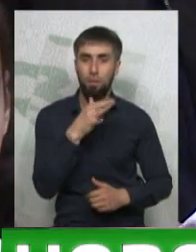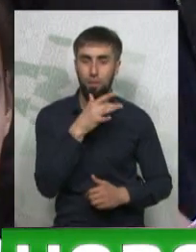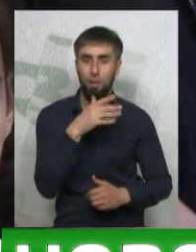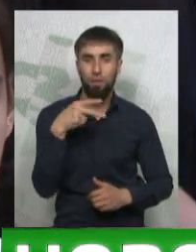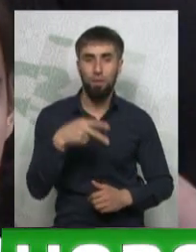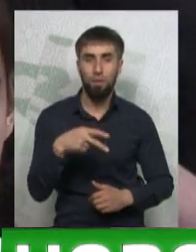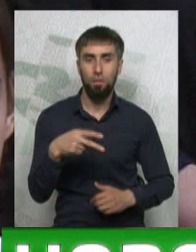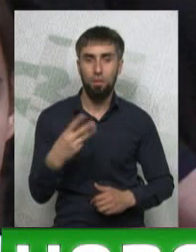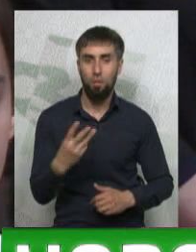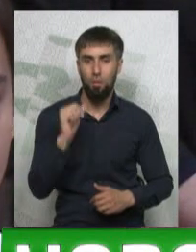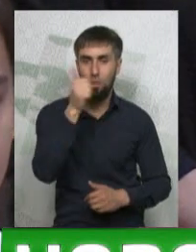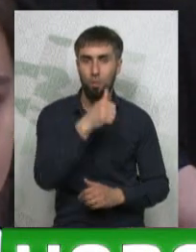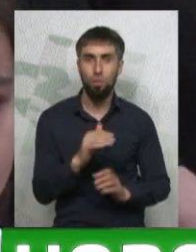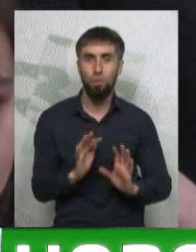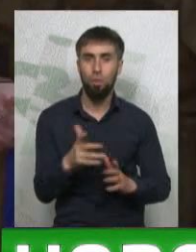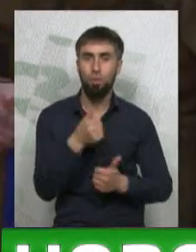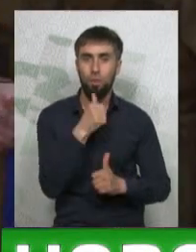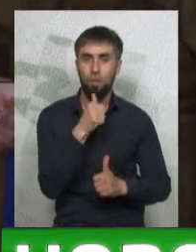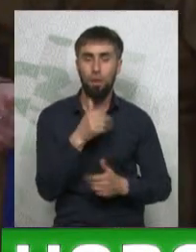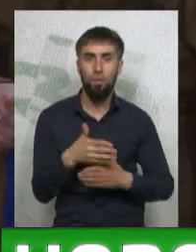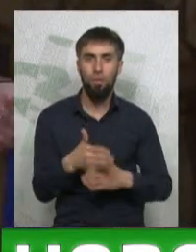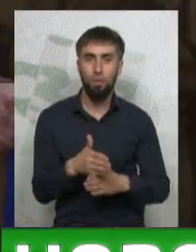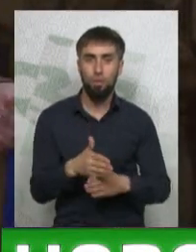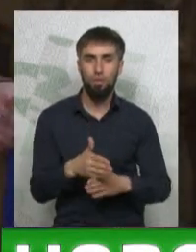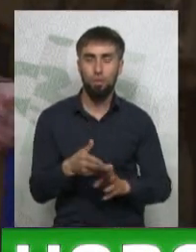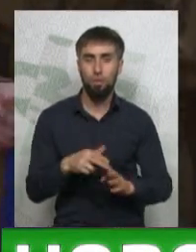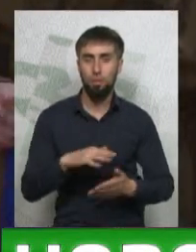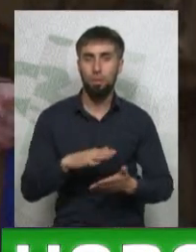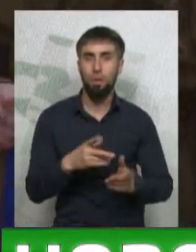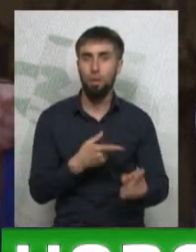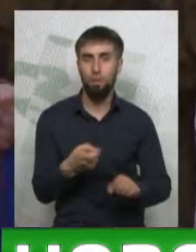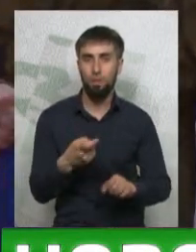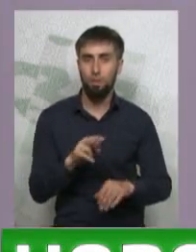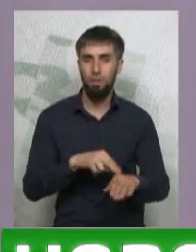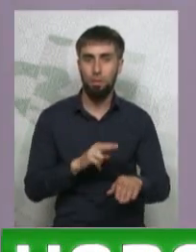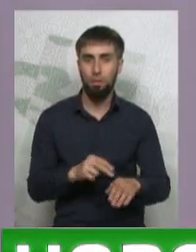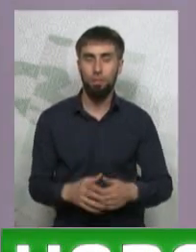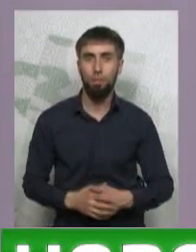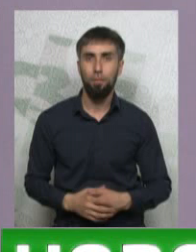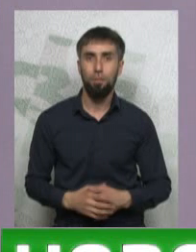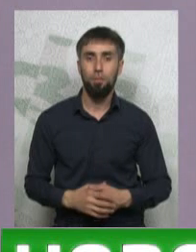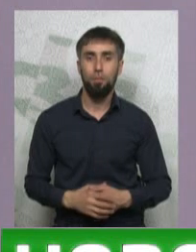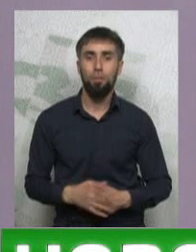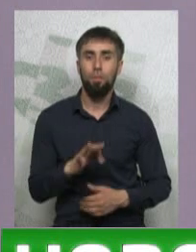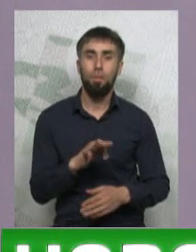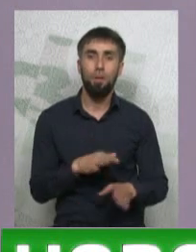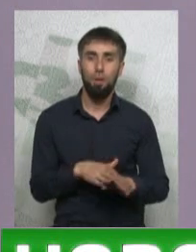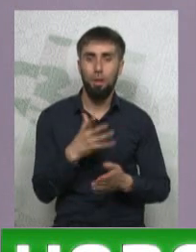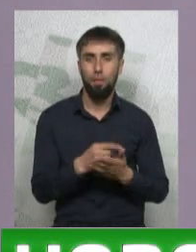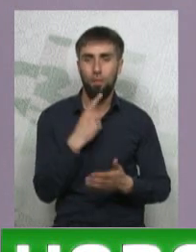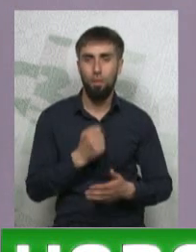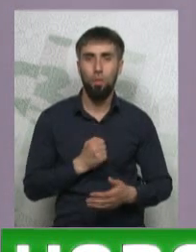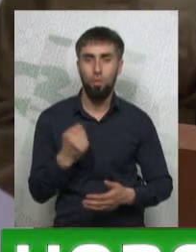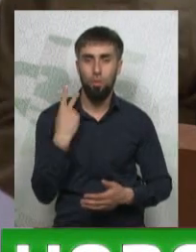в 2023 году произошла попытка дестабилизации обстановки, нападение на сотрудников правоохранительных органов при исполнении своего